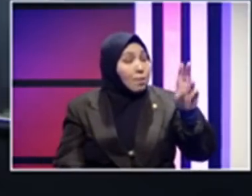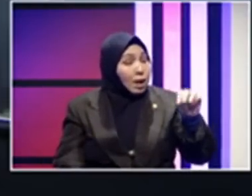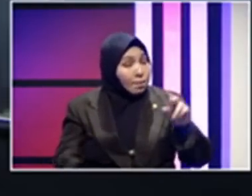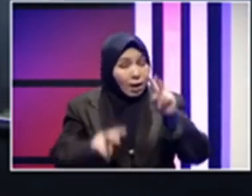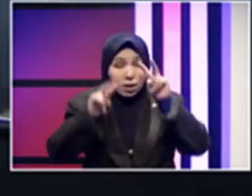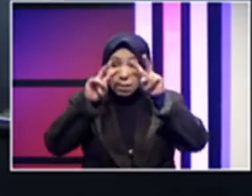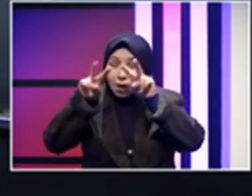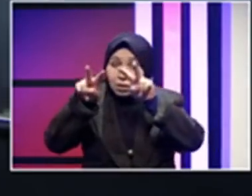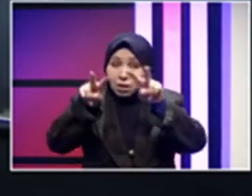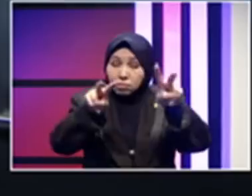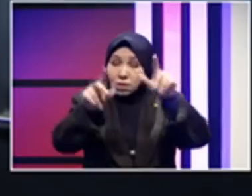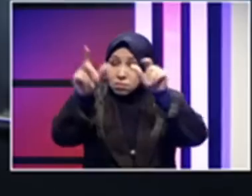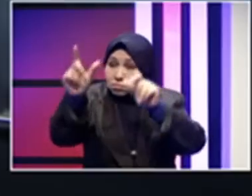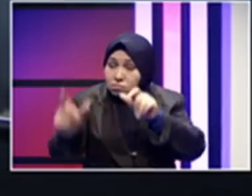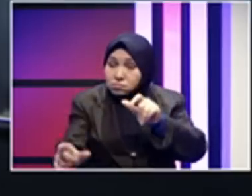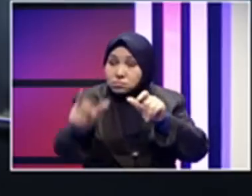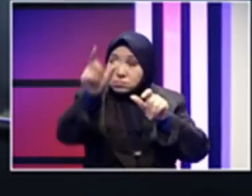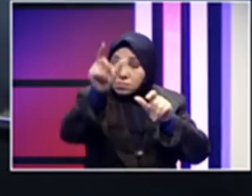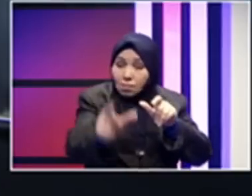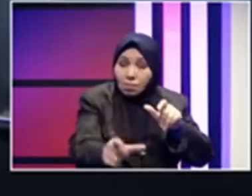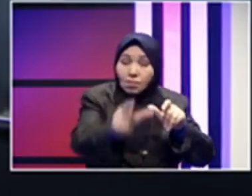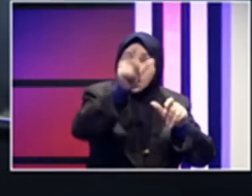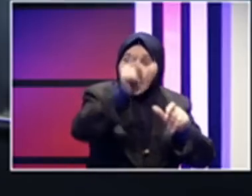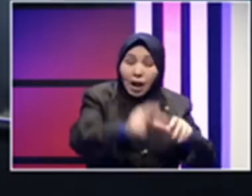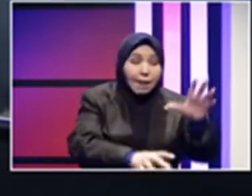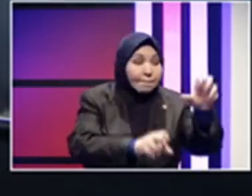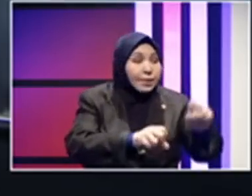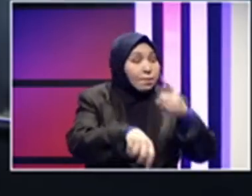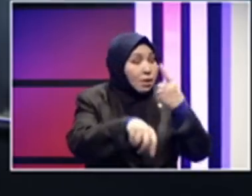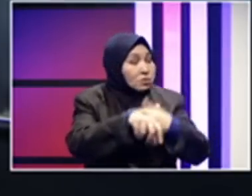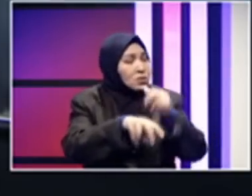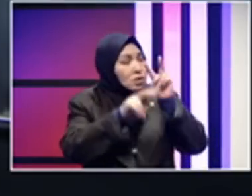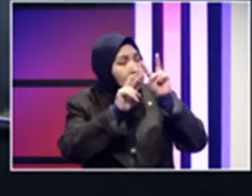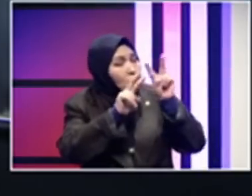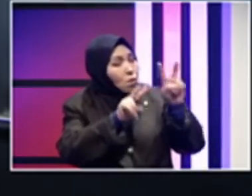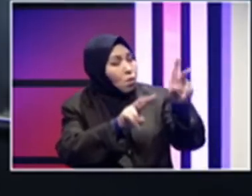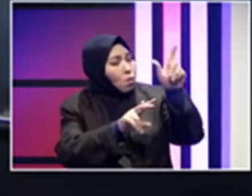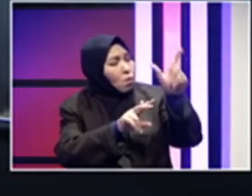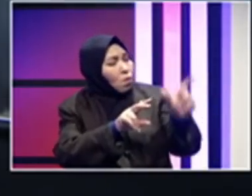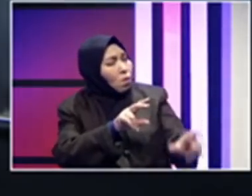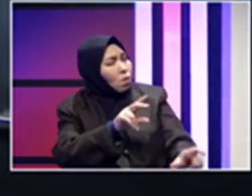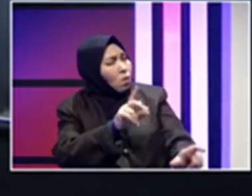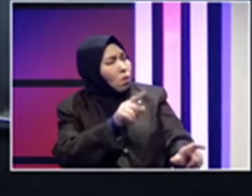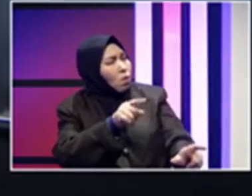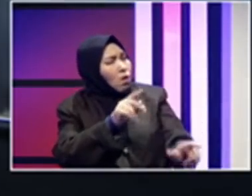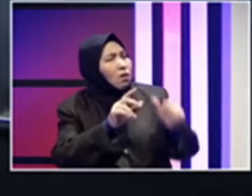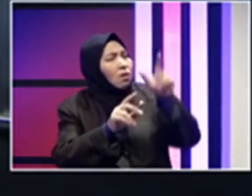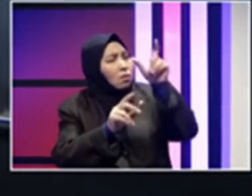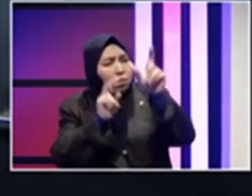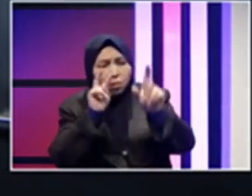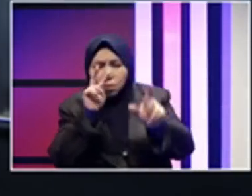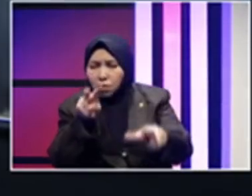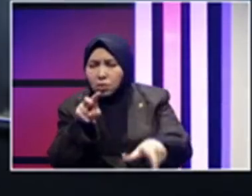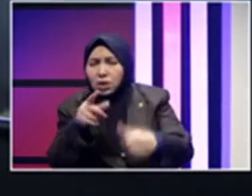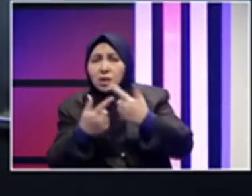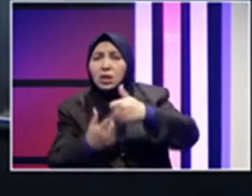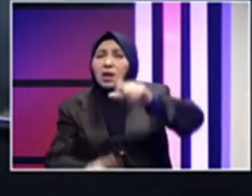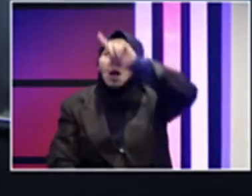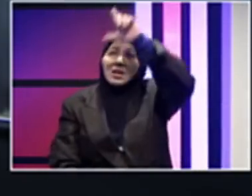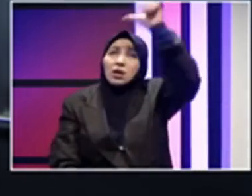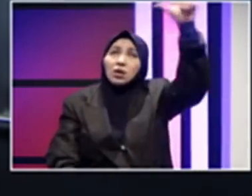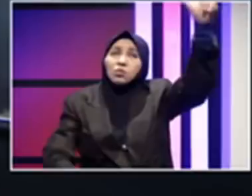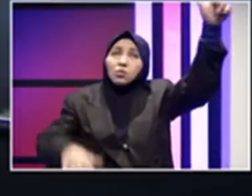perhatikan seorang-seorang. Kita ambil masa seorang-seorang tengok balik kepada apa Allah suruh tengok, kepada langit turun